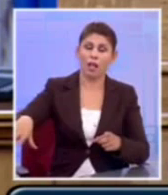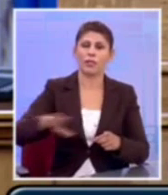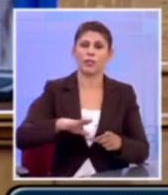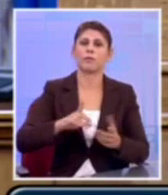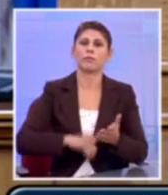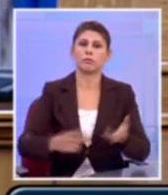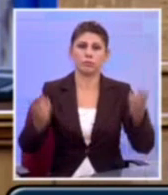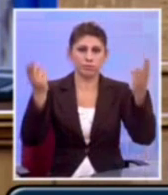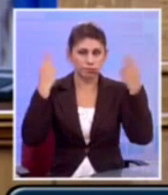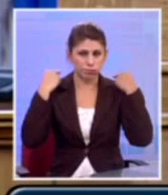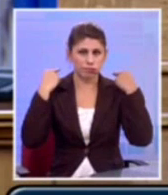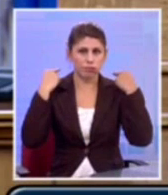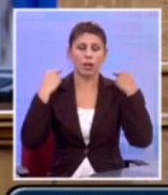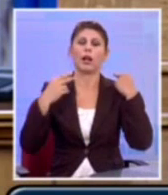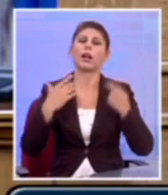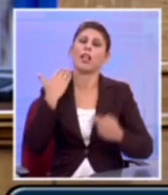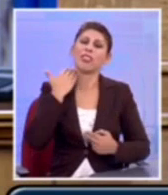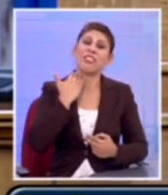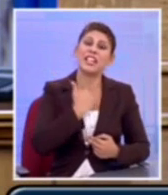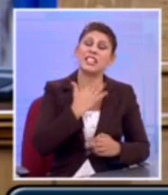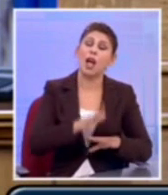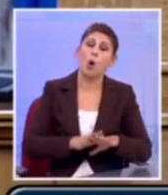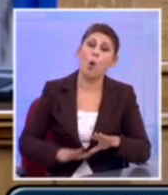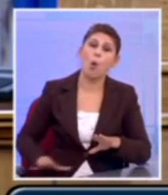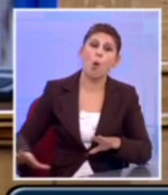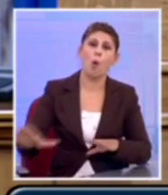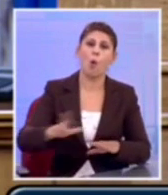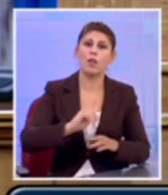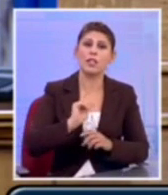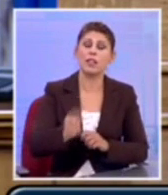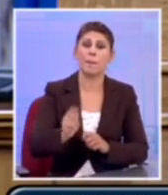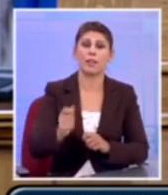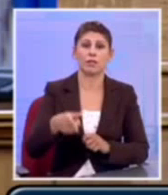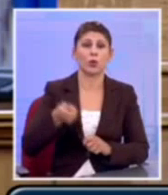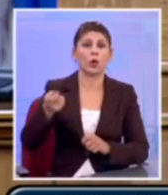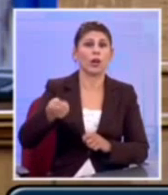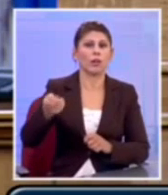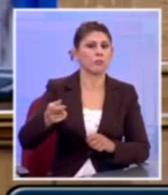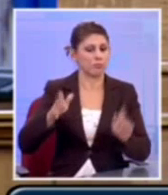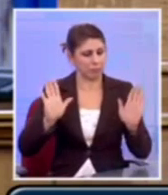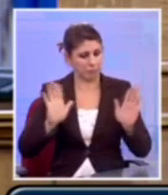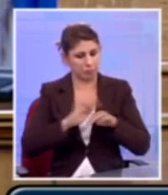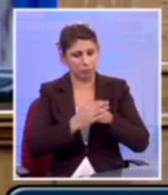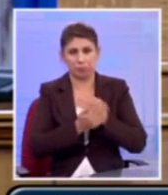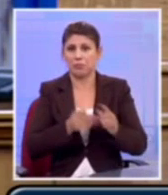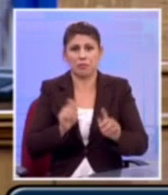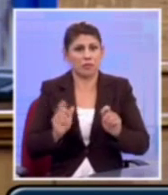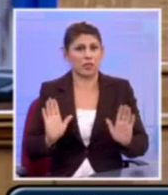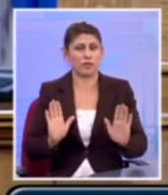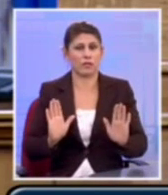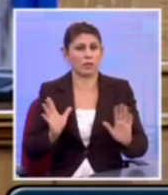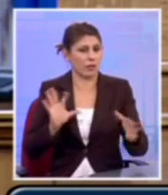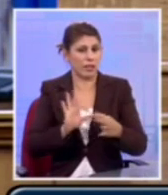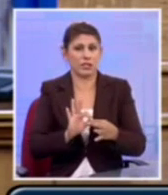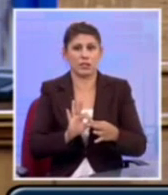να υποταχθεί και να θυσιαστεί για να πληρώσει ένα χρέος που δεν δημιούργησε και που δεν